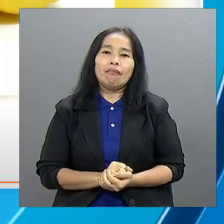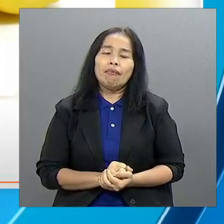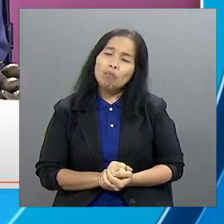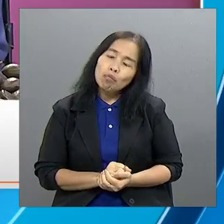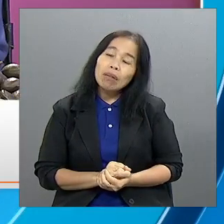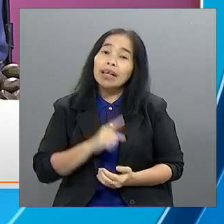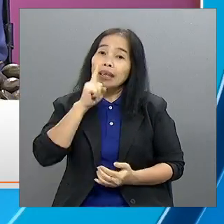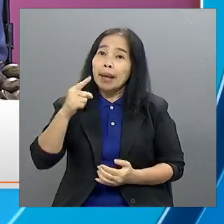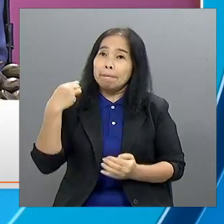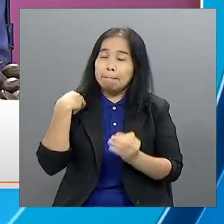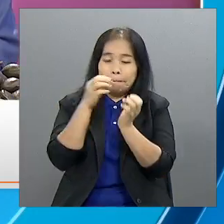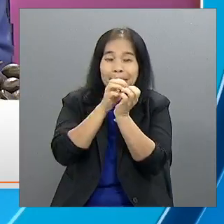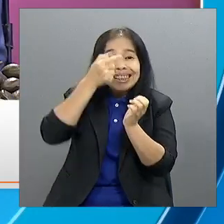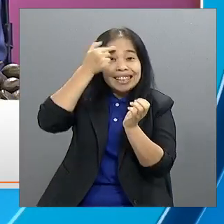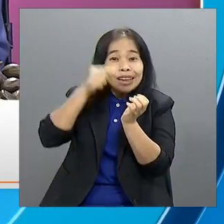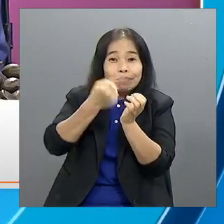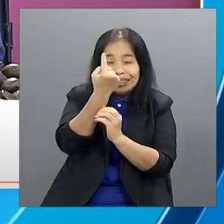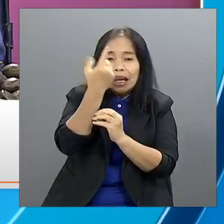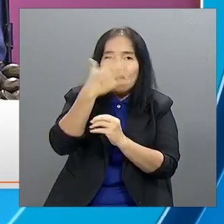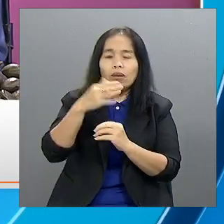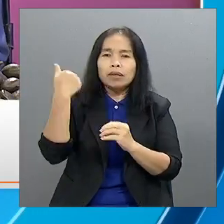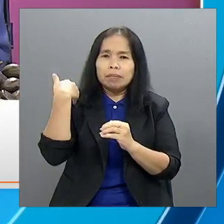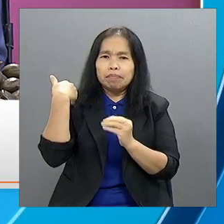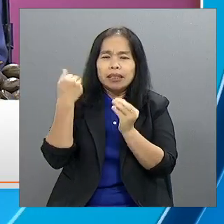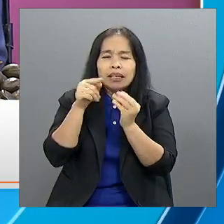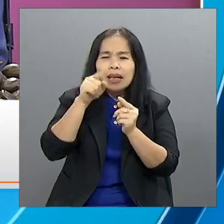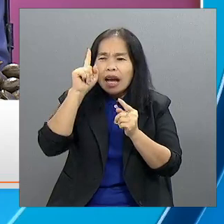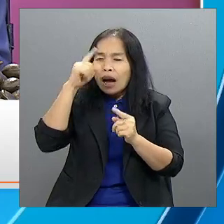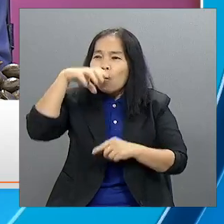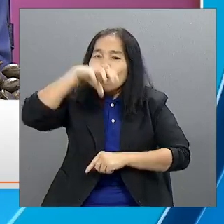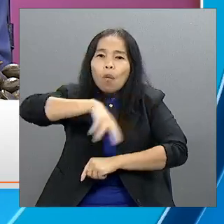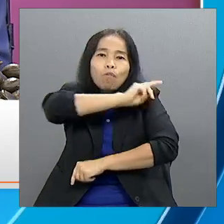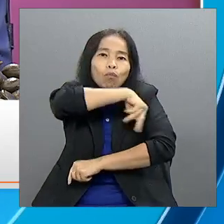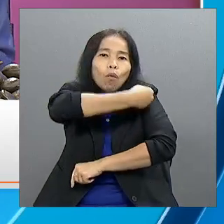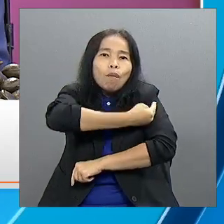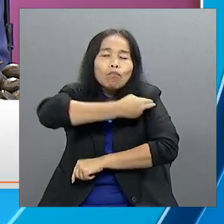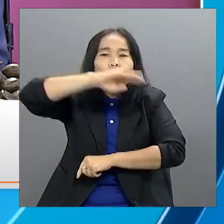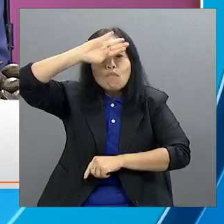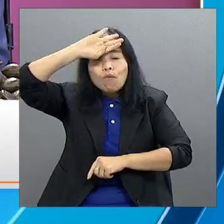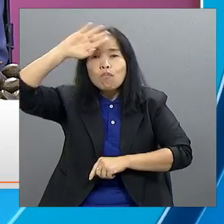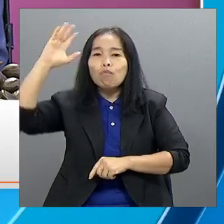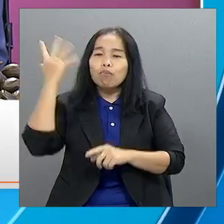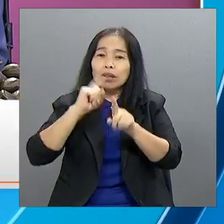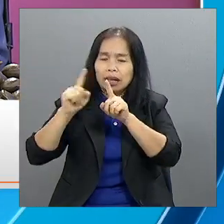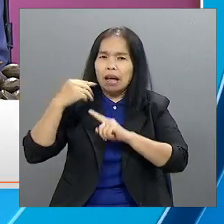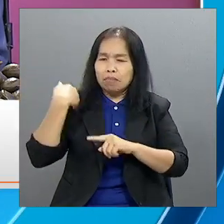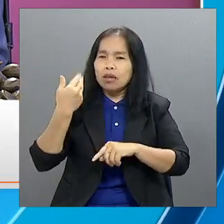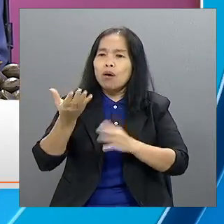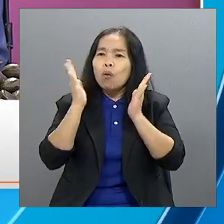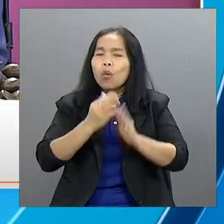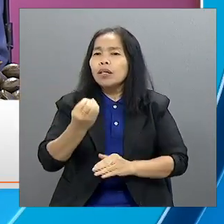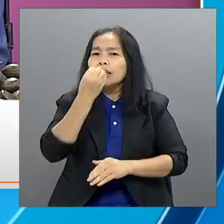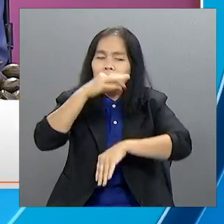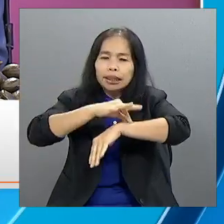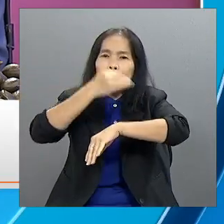ก่อนหน้านี้เนี่ยทางกรมควบคุมโรคก็ได้ออกมาพูดถึงเหตุการณ์นะครับลักษณะนี้ที่มีคนแพ้อาหารในพืชผักเนี่ยครับมีประเภ